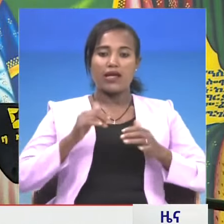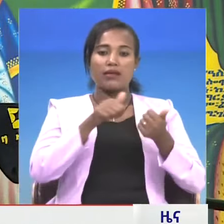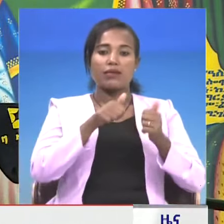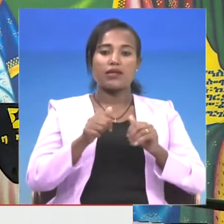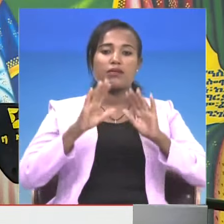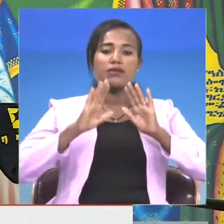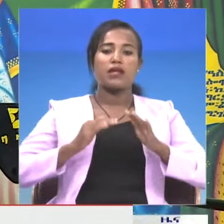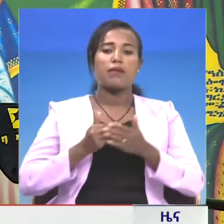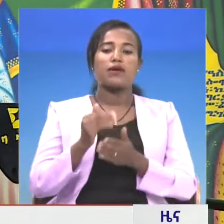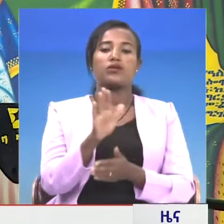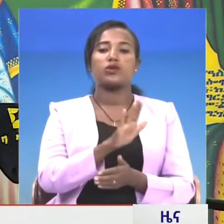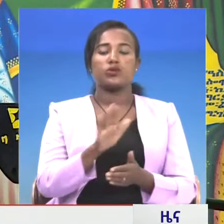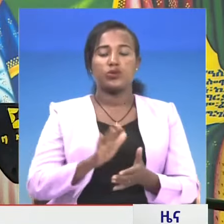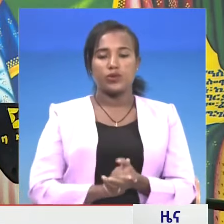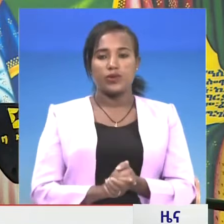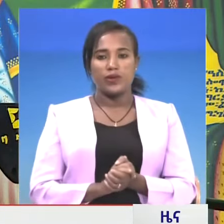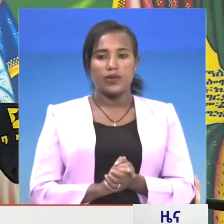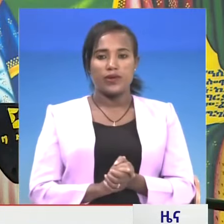በሰላም አደረሳችሁ።